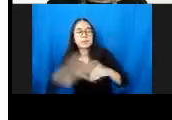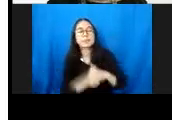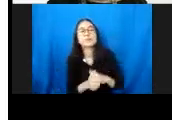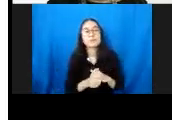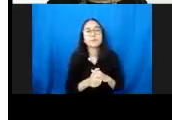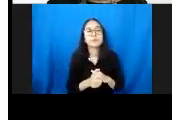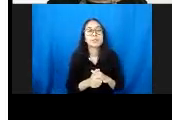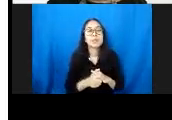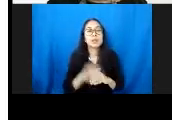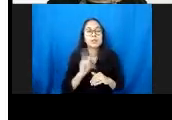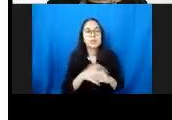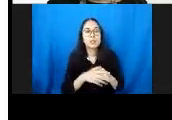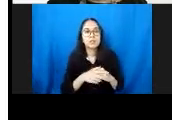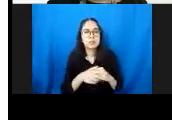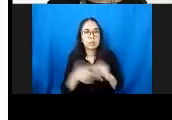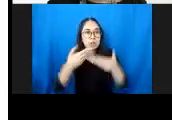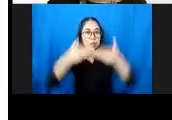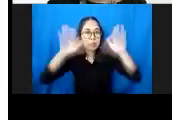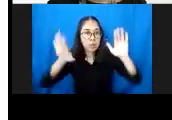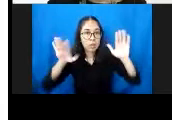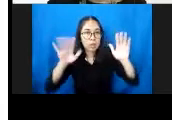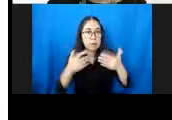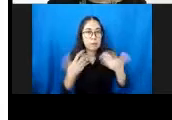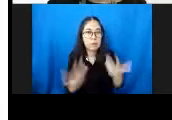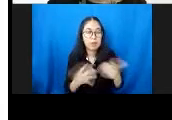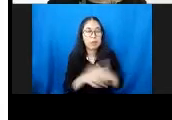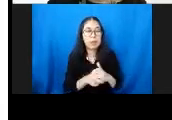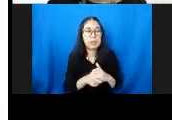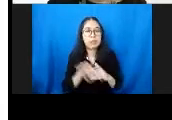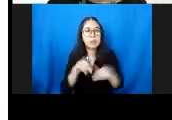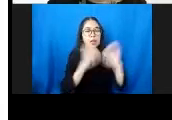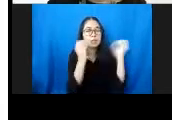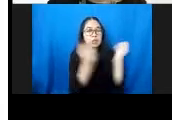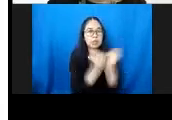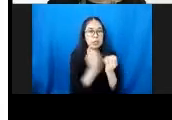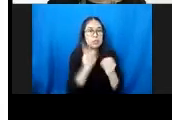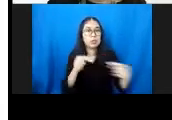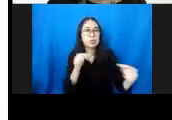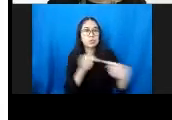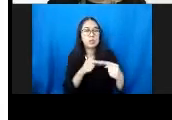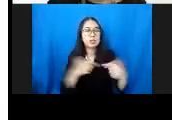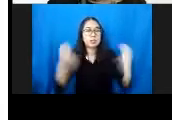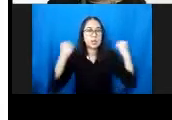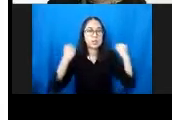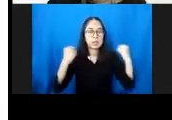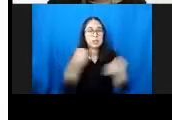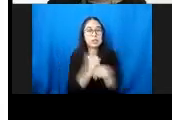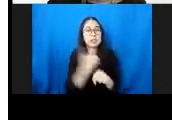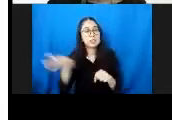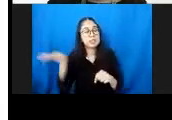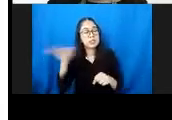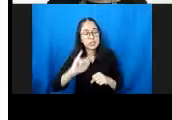bersifat terbuka maksudnya adalah organisasi apapun yang berhubungan dengan kesehatan dan gizi silahkan